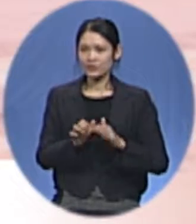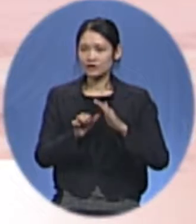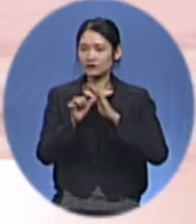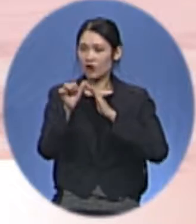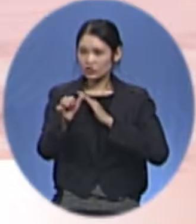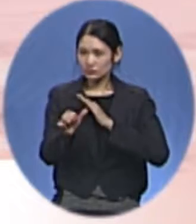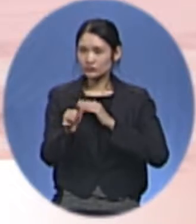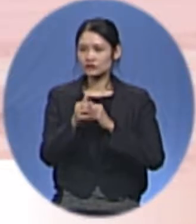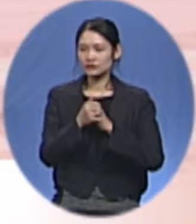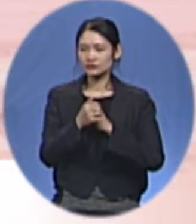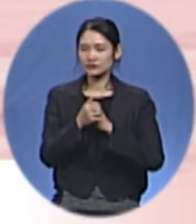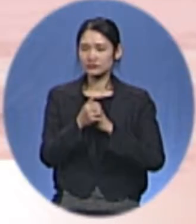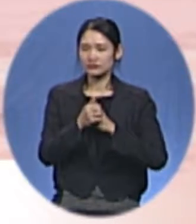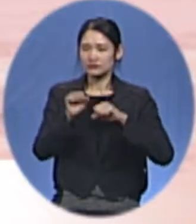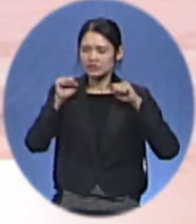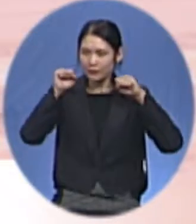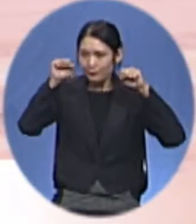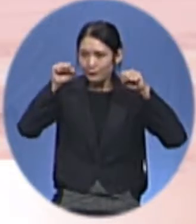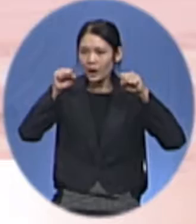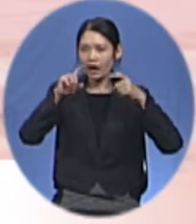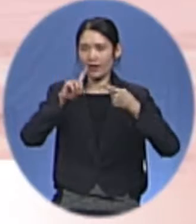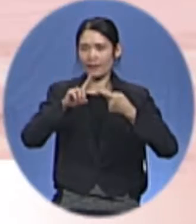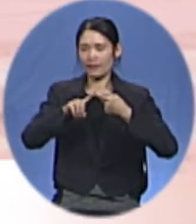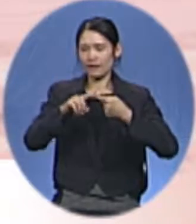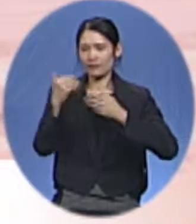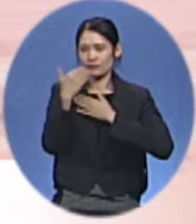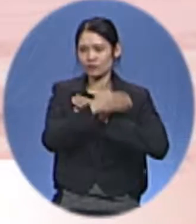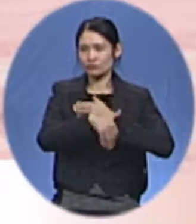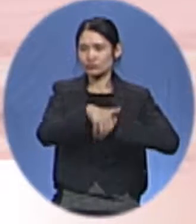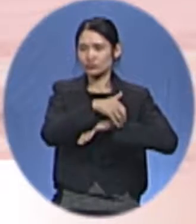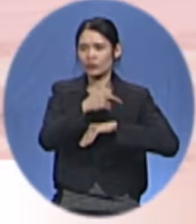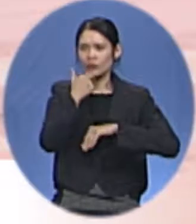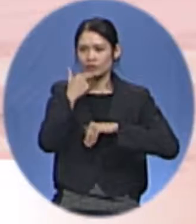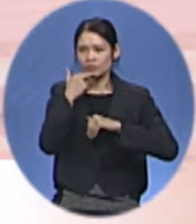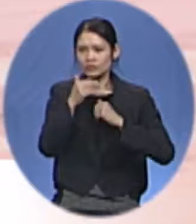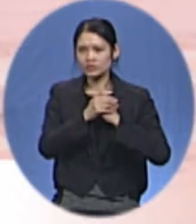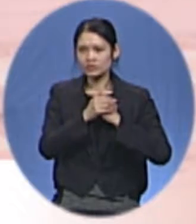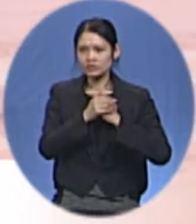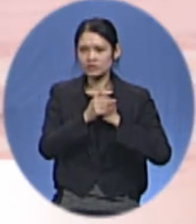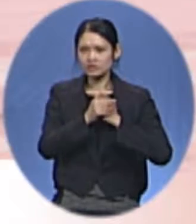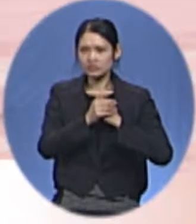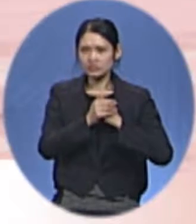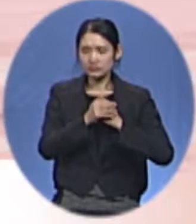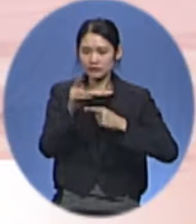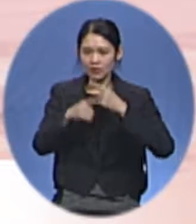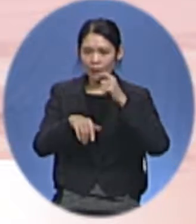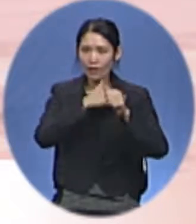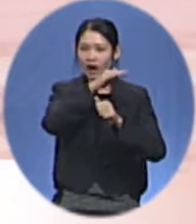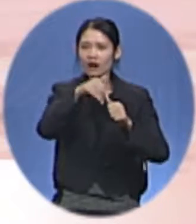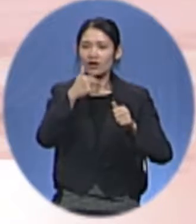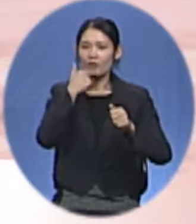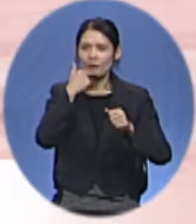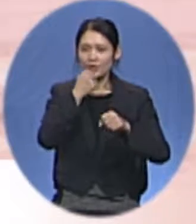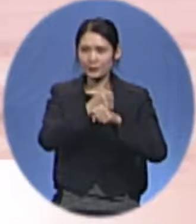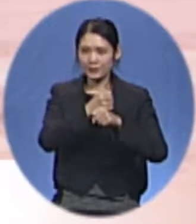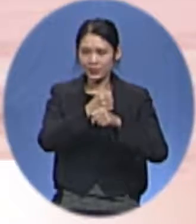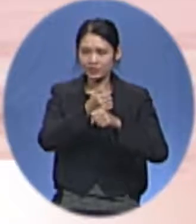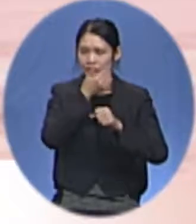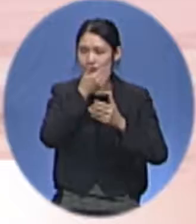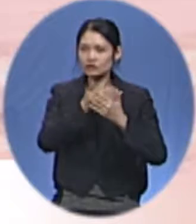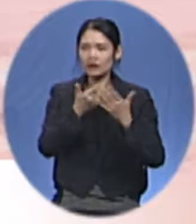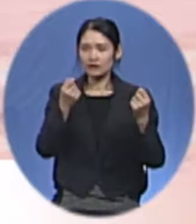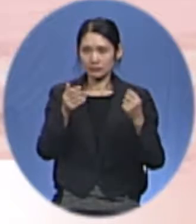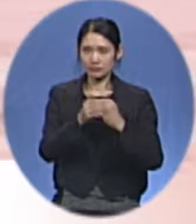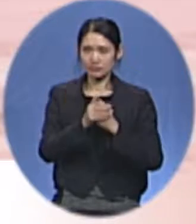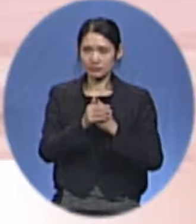선수들이 불편함 없이 대회에 임할 수 있는 그러한 환경을 만드는 게 중요하다. 그래서